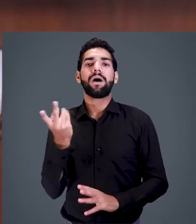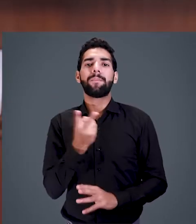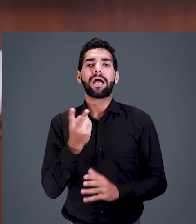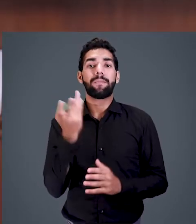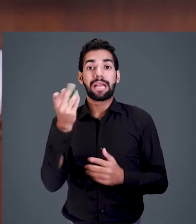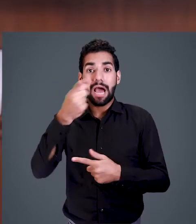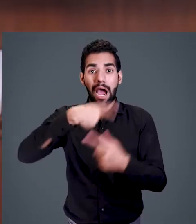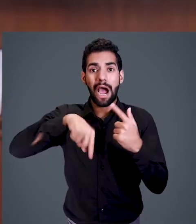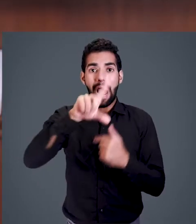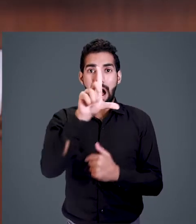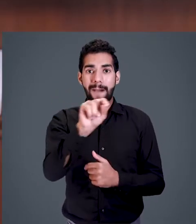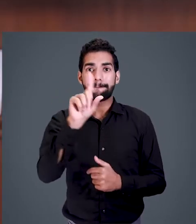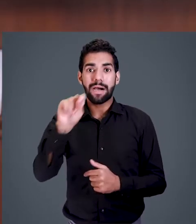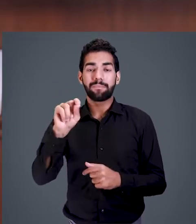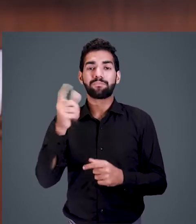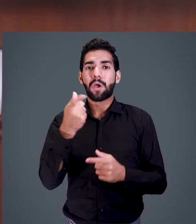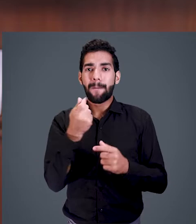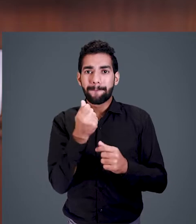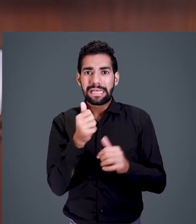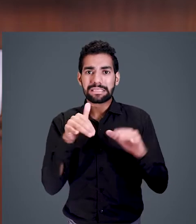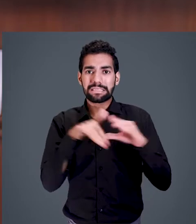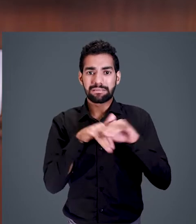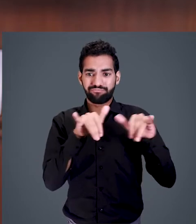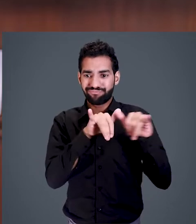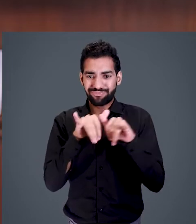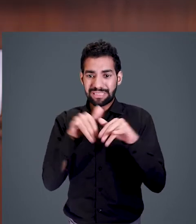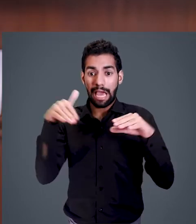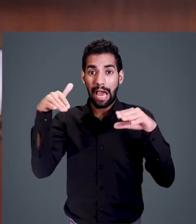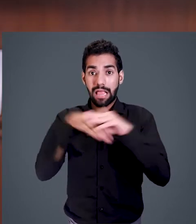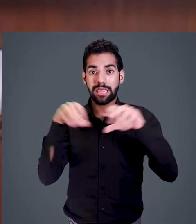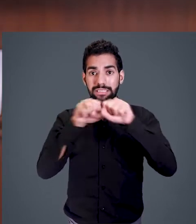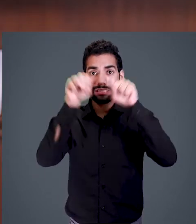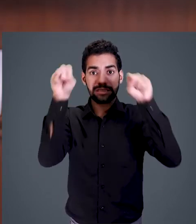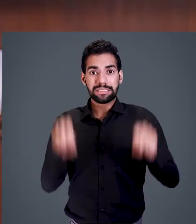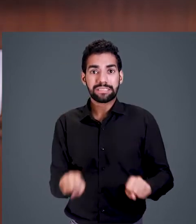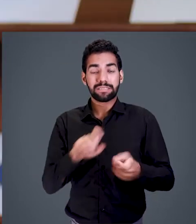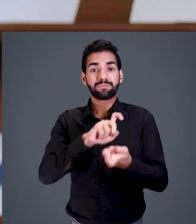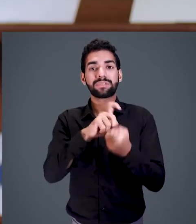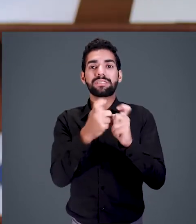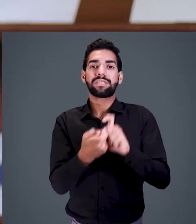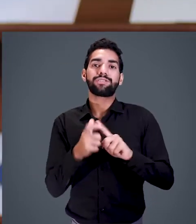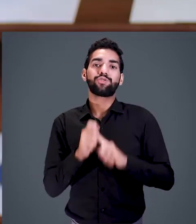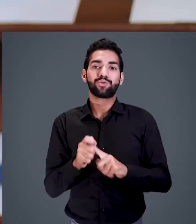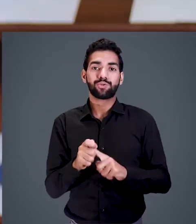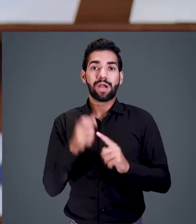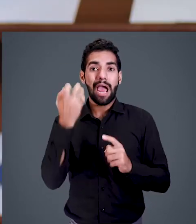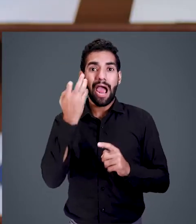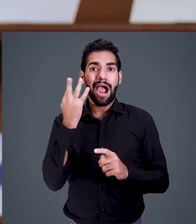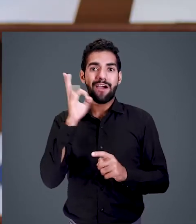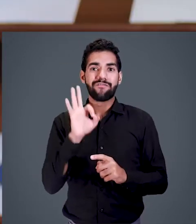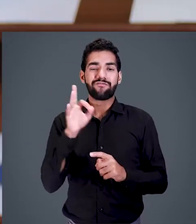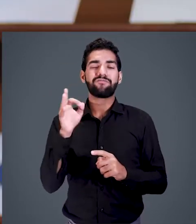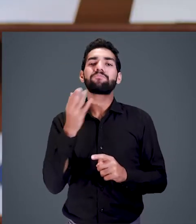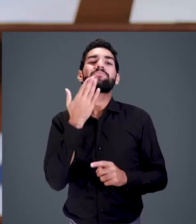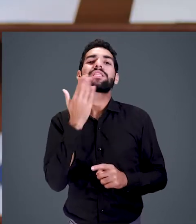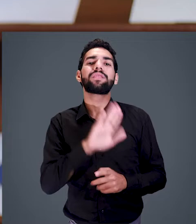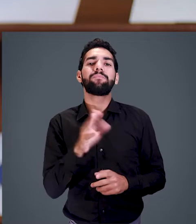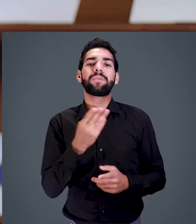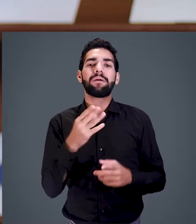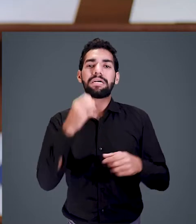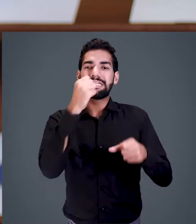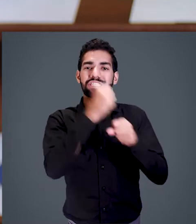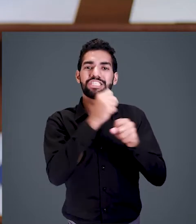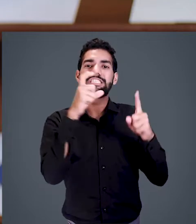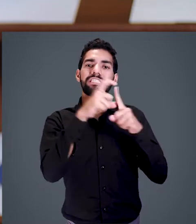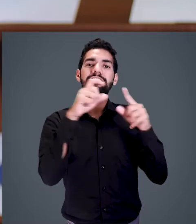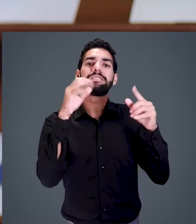जाए कि आपको कुछ इकोनॉमी के अंदर स्ट्रक्चरल चेंजेस चाहिए। और जब मैं स्ट्रक्चरल चेंजेस कहता हूँ तो मैं कहता